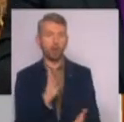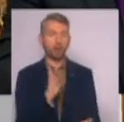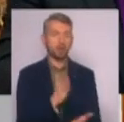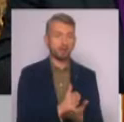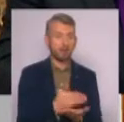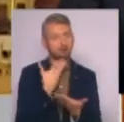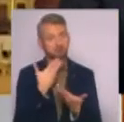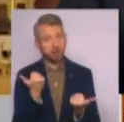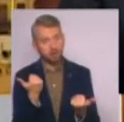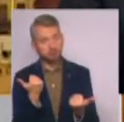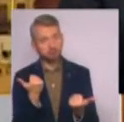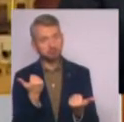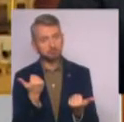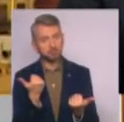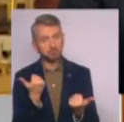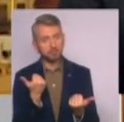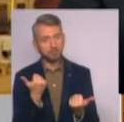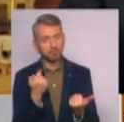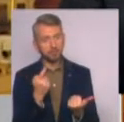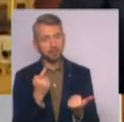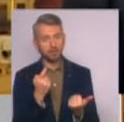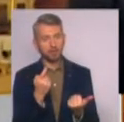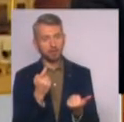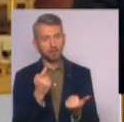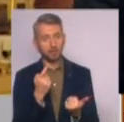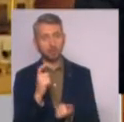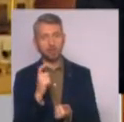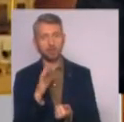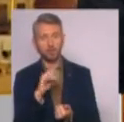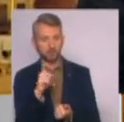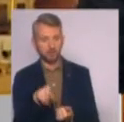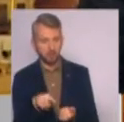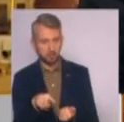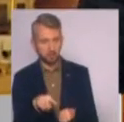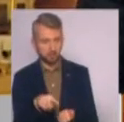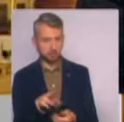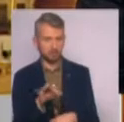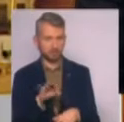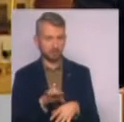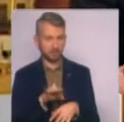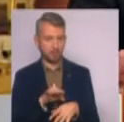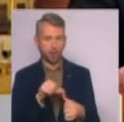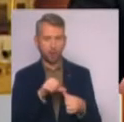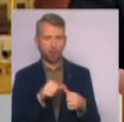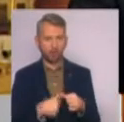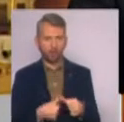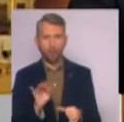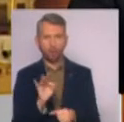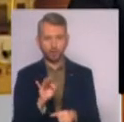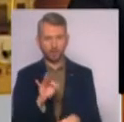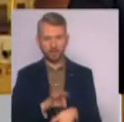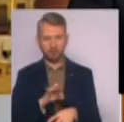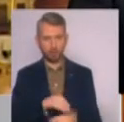чи відсутність цієї патології хронічно-обструктивного захворювання легень, а потім, якщо воно є, то на